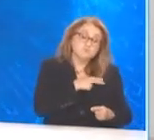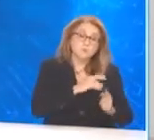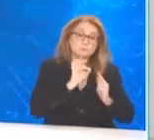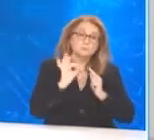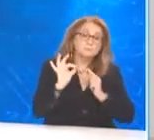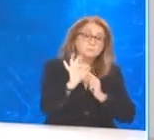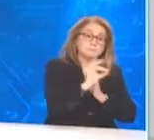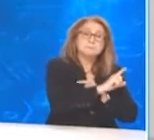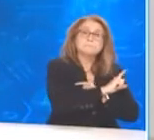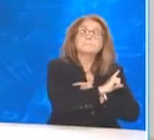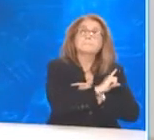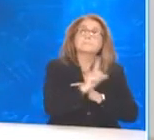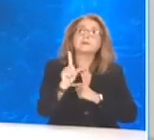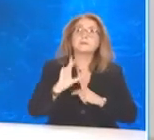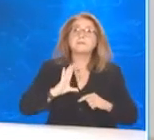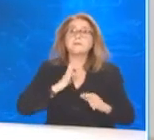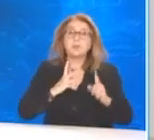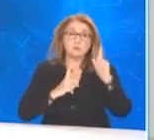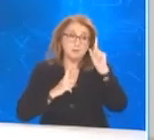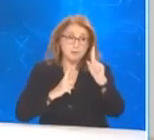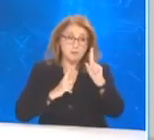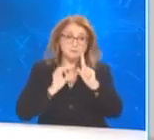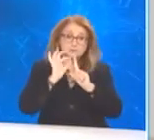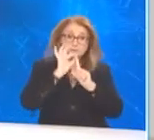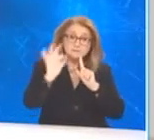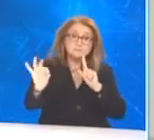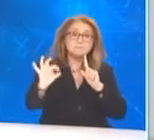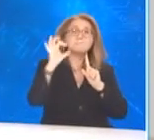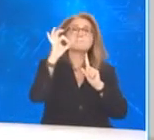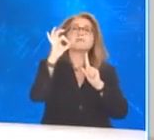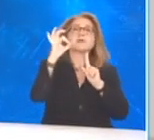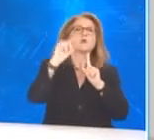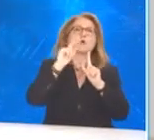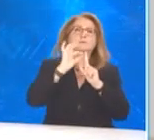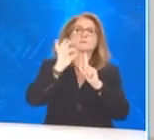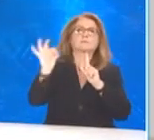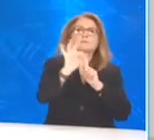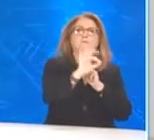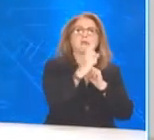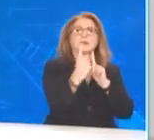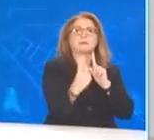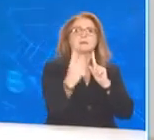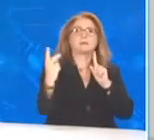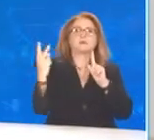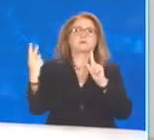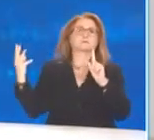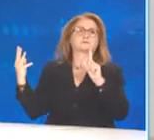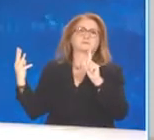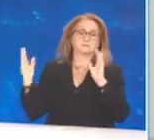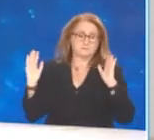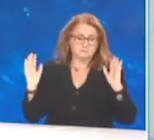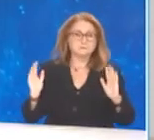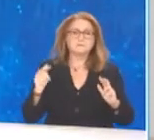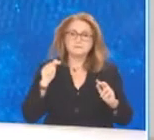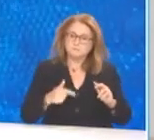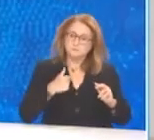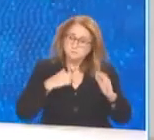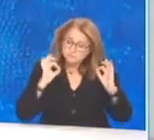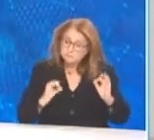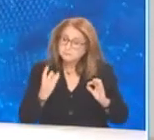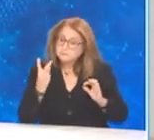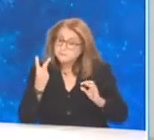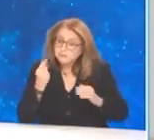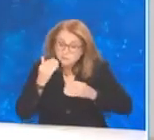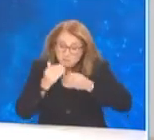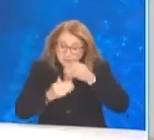ταφ, θα μπορούσαμε να φτάσουμε εκεί που φτάσαμε. Αυτή η διαδικασία παραμένει σε ισχύ. Η σχέση